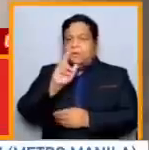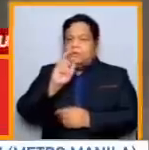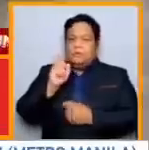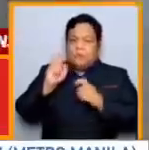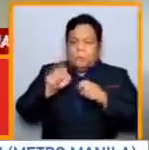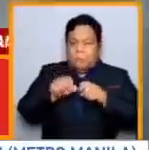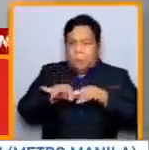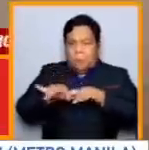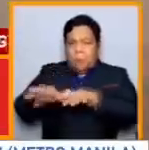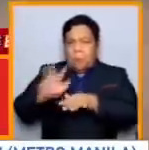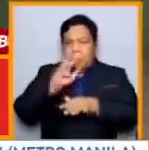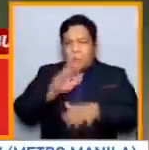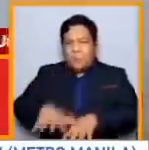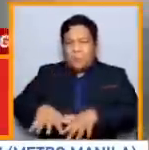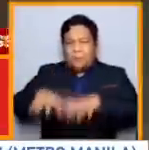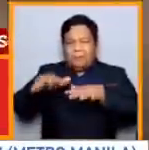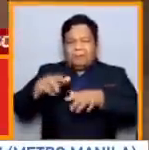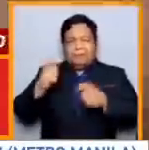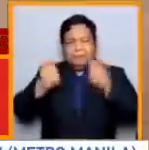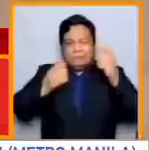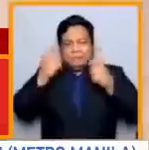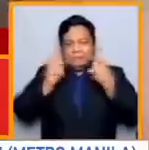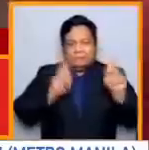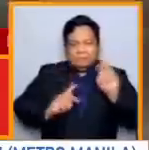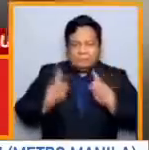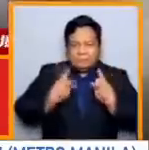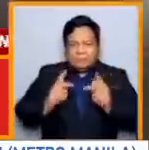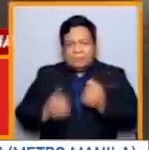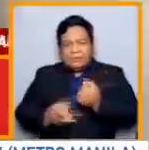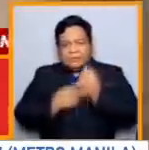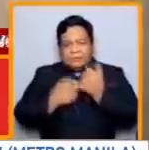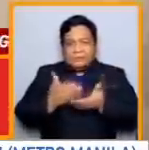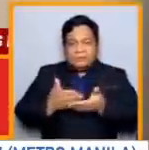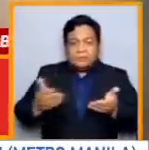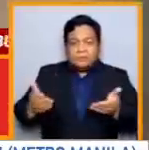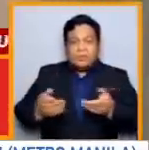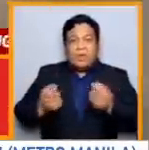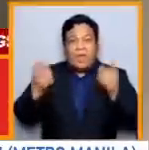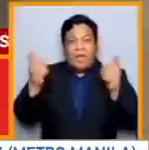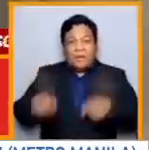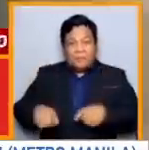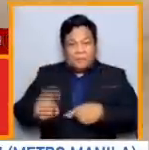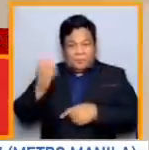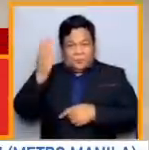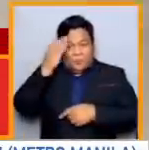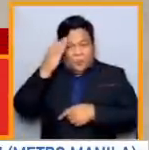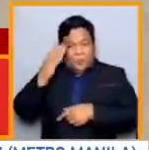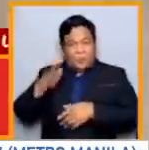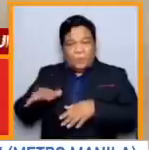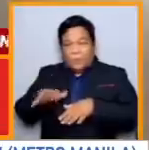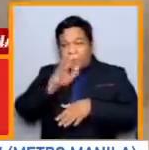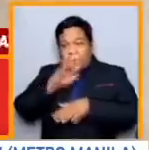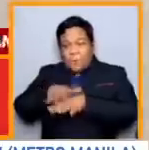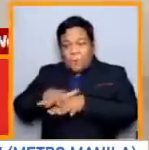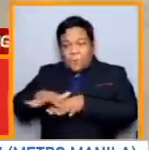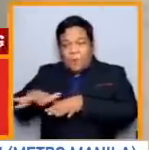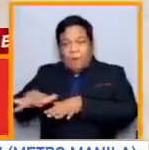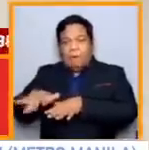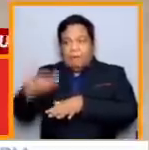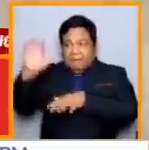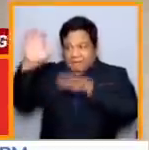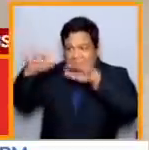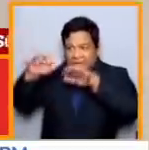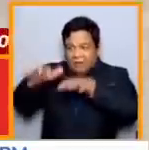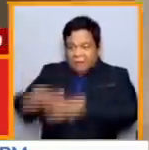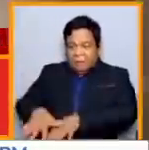gamit. Ayon sa mga residente, umapaw ang sapa sa kanilang sitio dahil sa lakas ng ulan. Barado raw ng